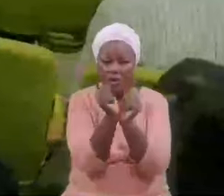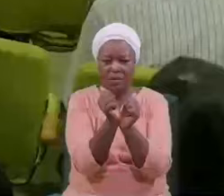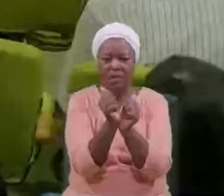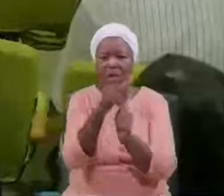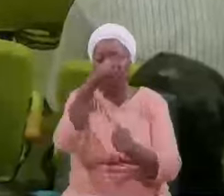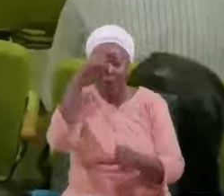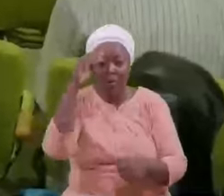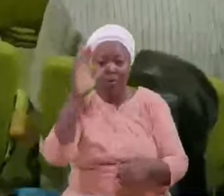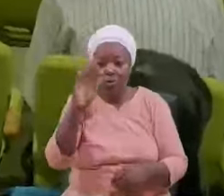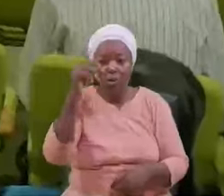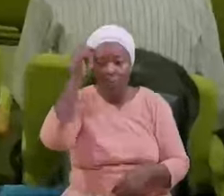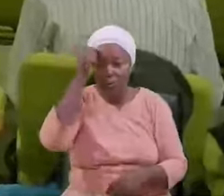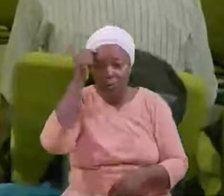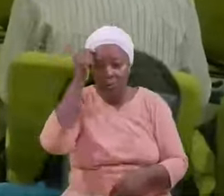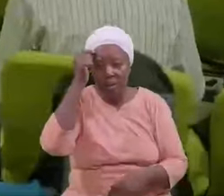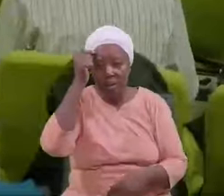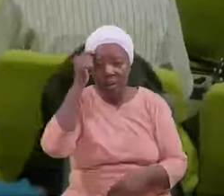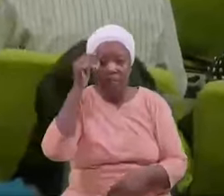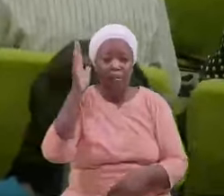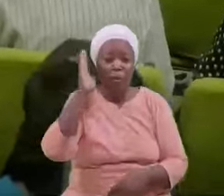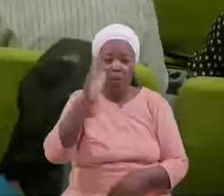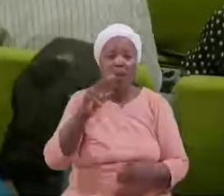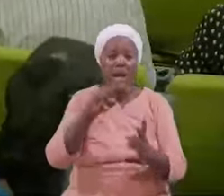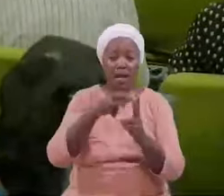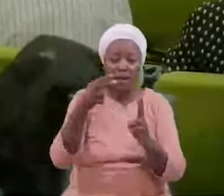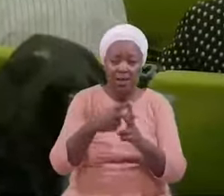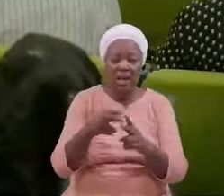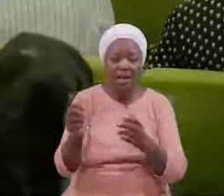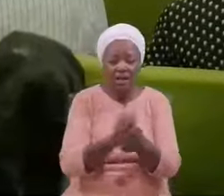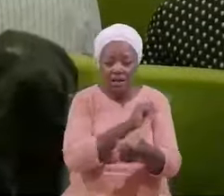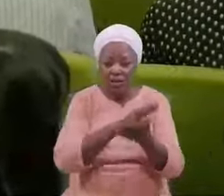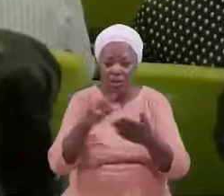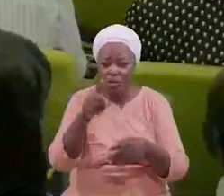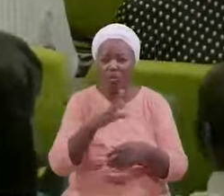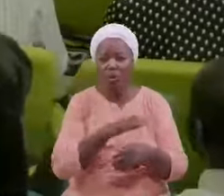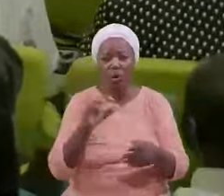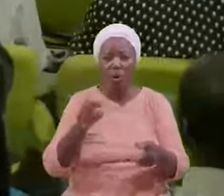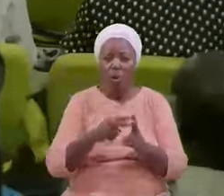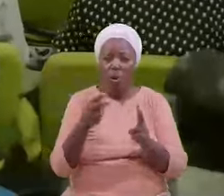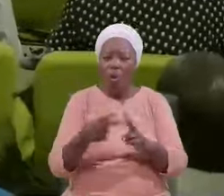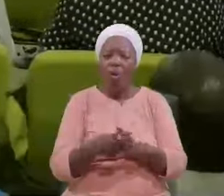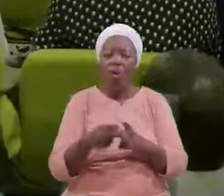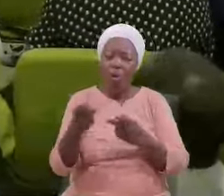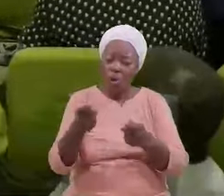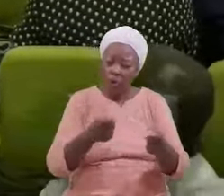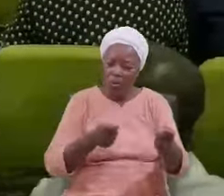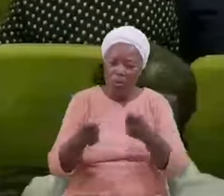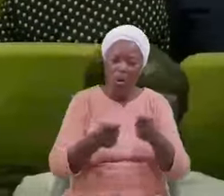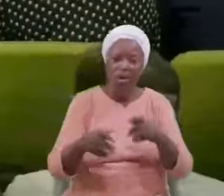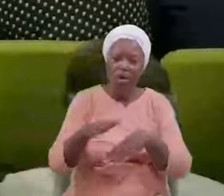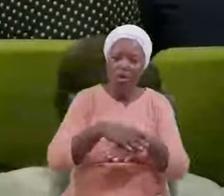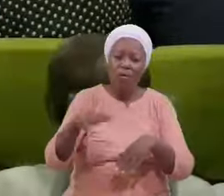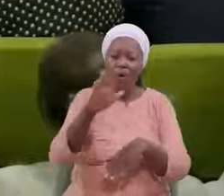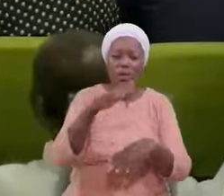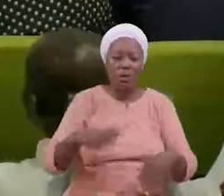en captivité parce que votre pensée va soit vous ruiner ou vous